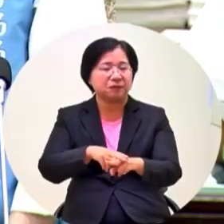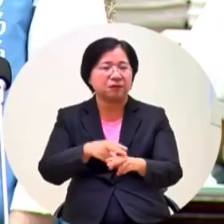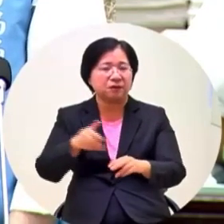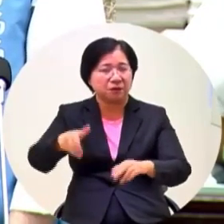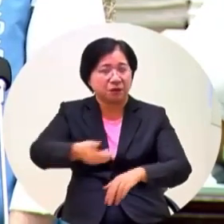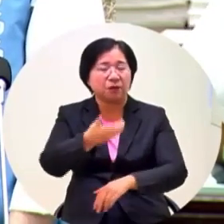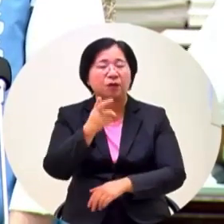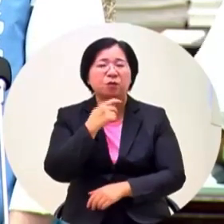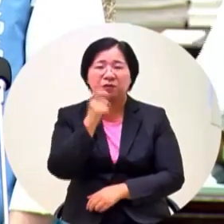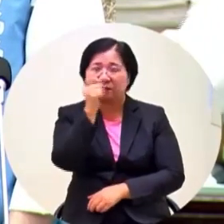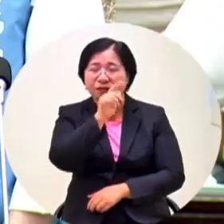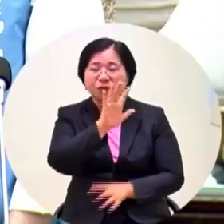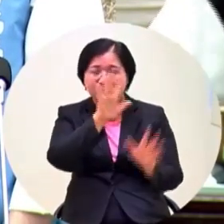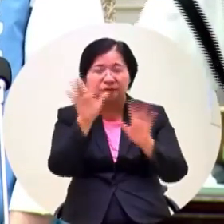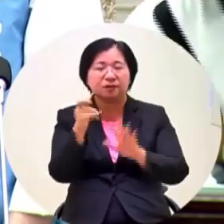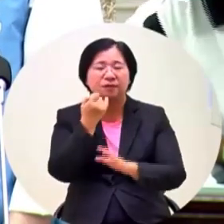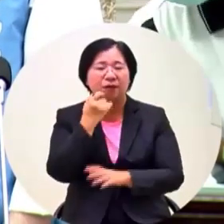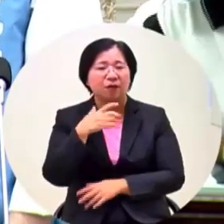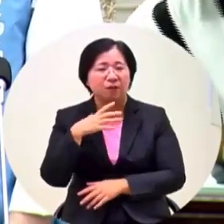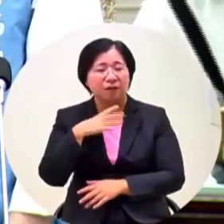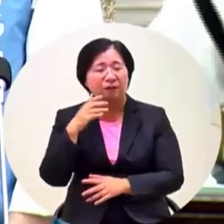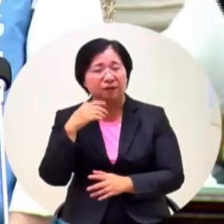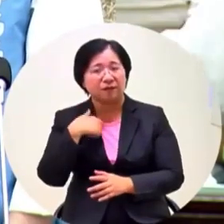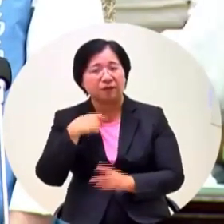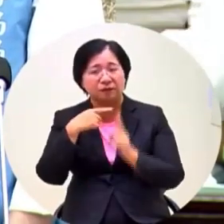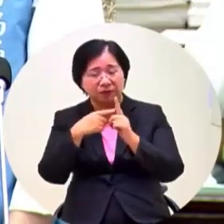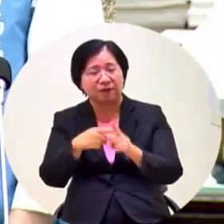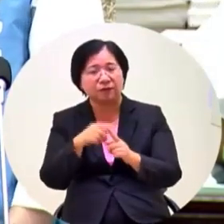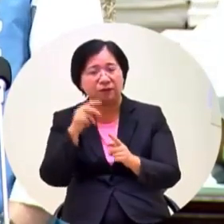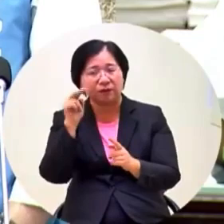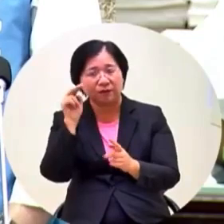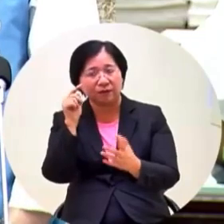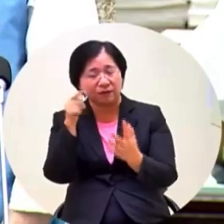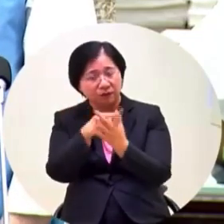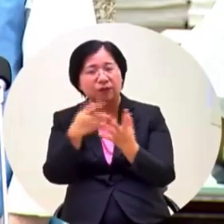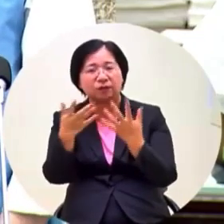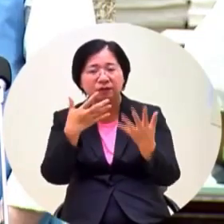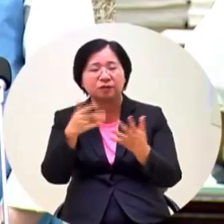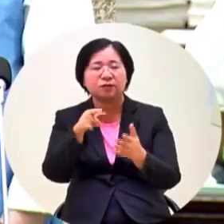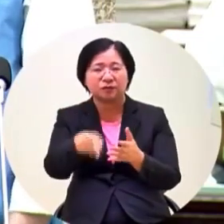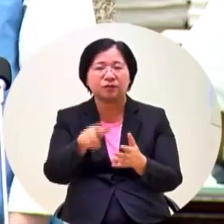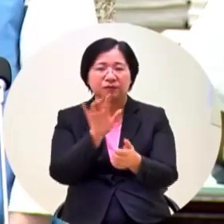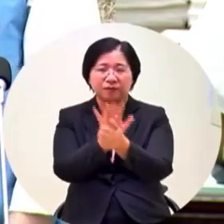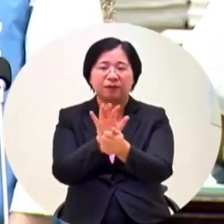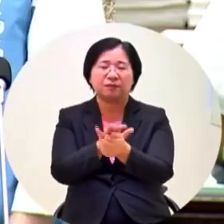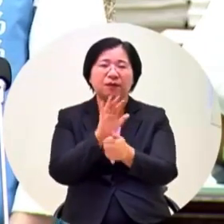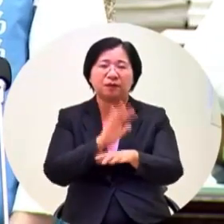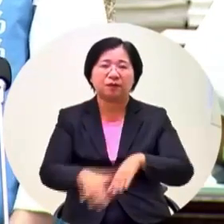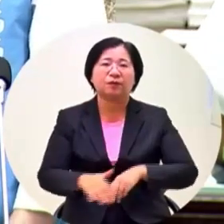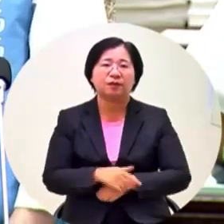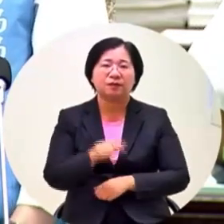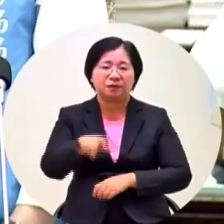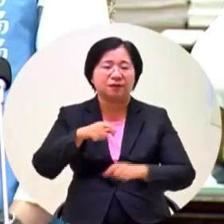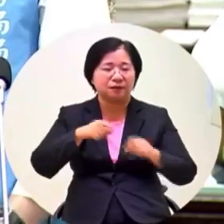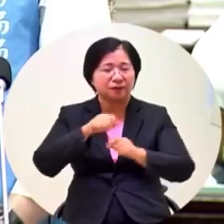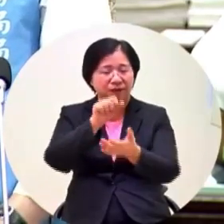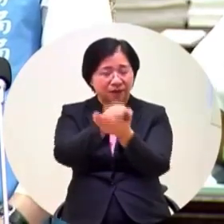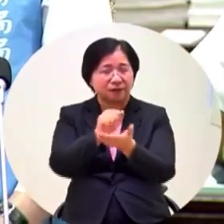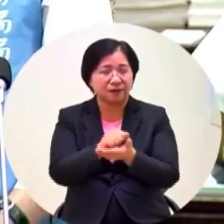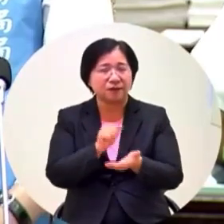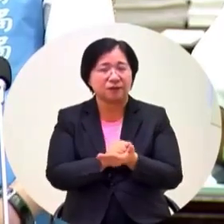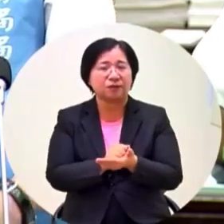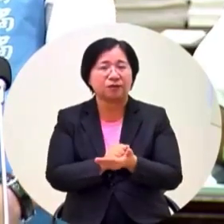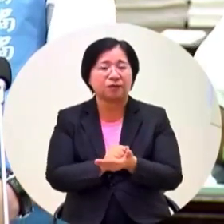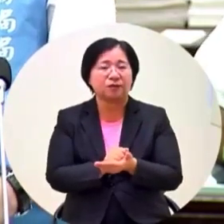况，那我们愿意来了解来协助哈。那这个案我先就是记录起来，但事实上的那